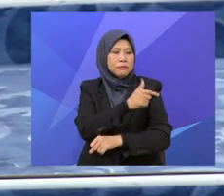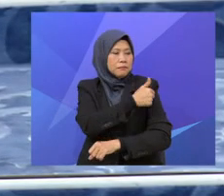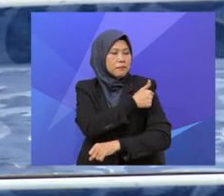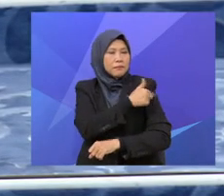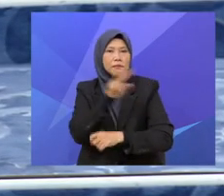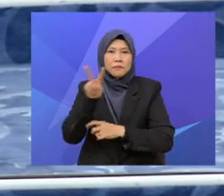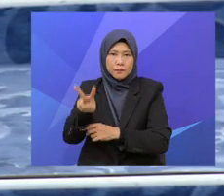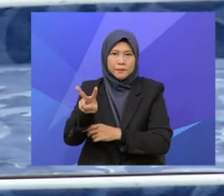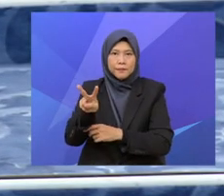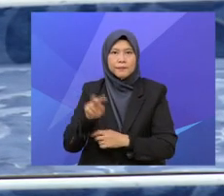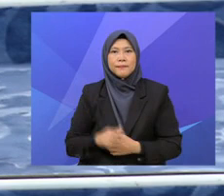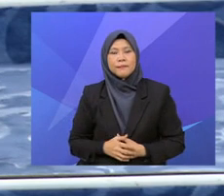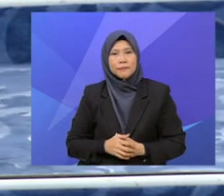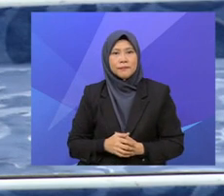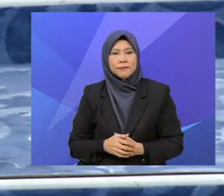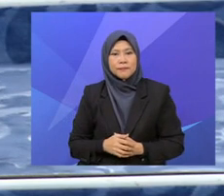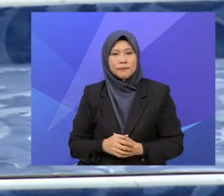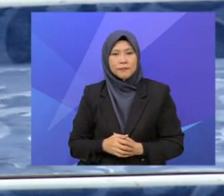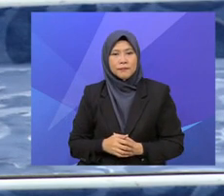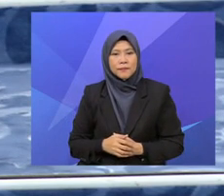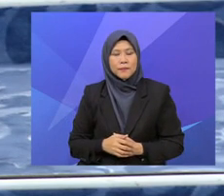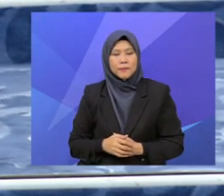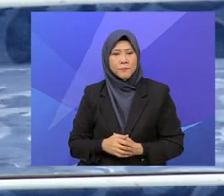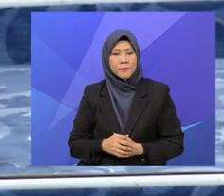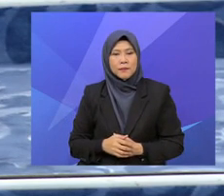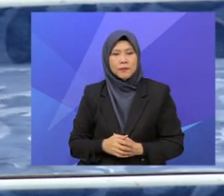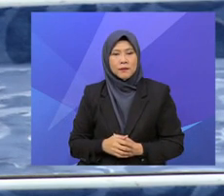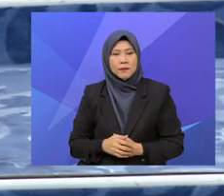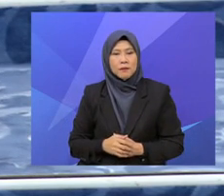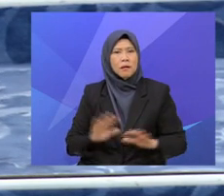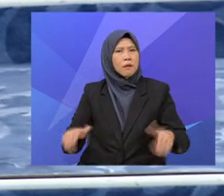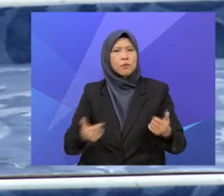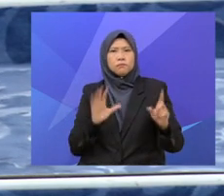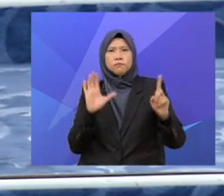keseharian baru masih mencatatkan Angke yang membimbangkan